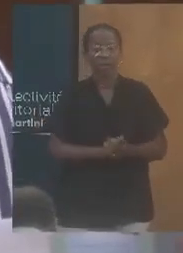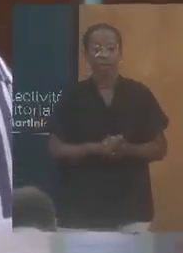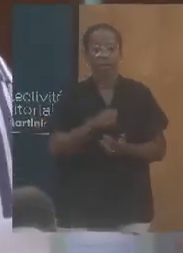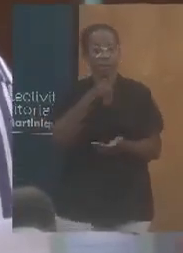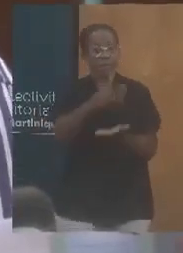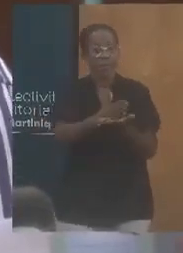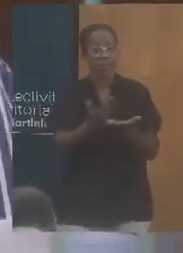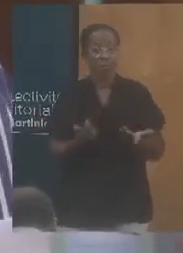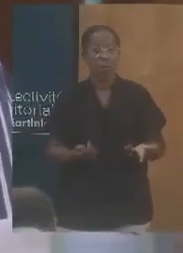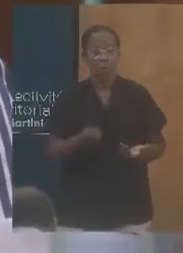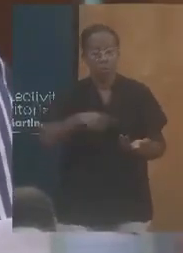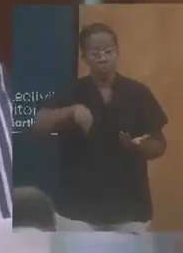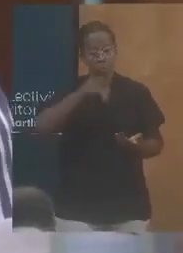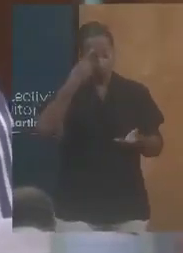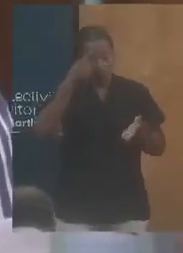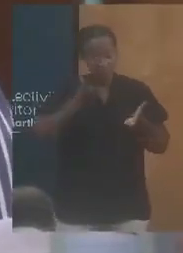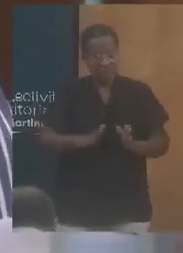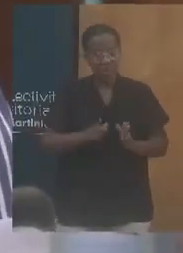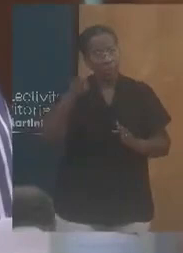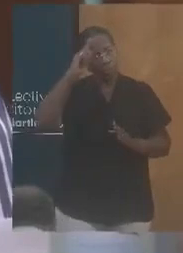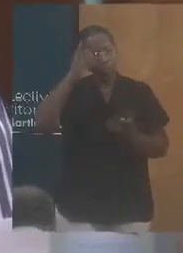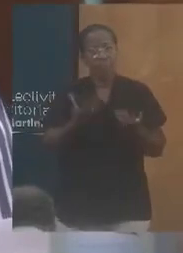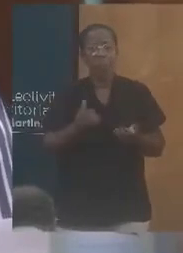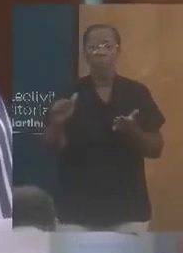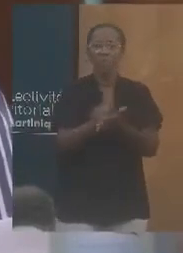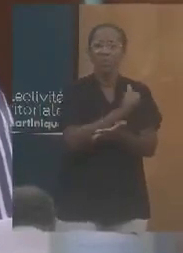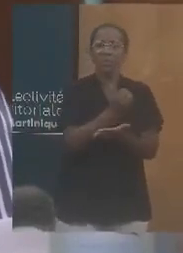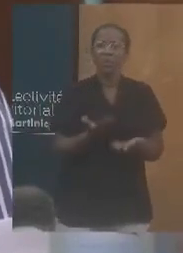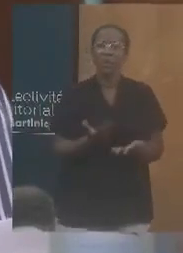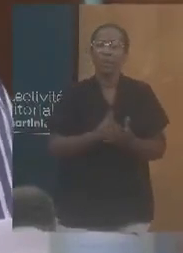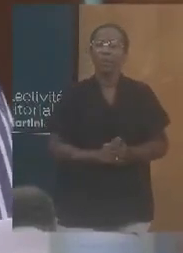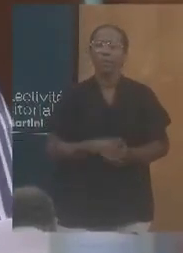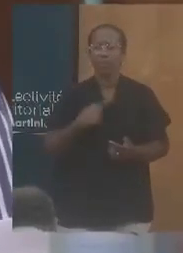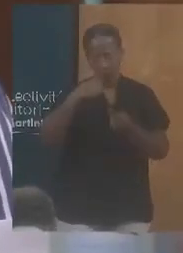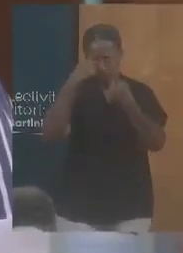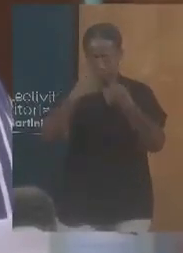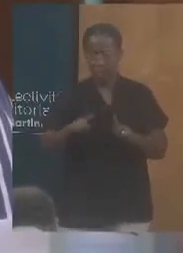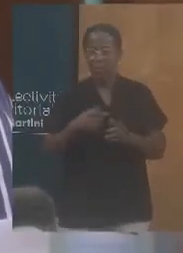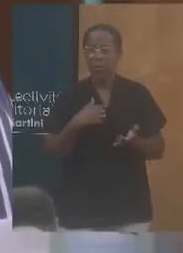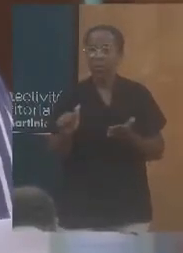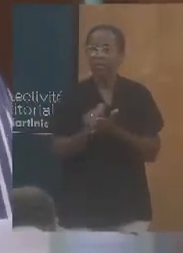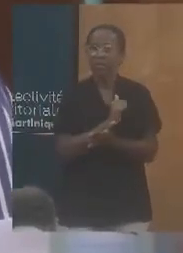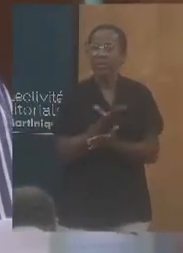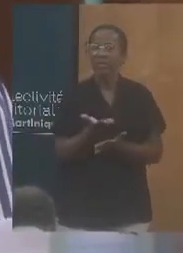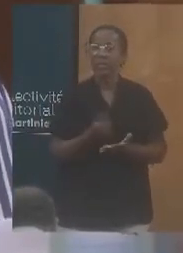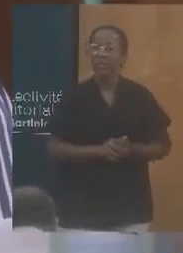nous c'est officiel. Pourquoi vous voulez l'effacer? Je ne suis pas d'accord pour qu'on l'efface.